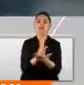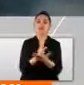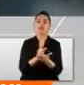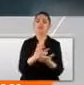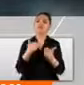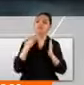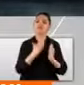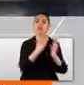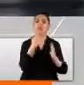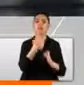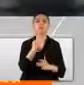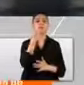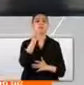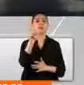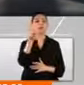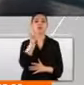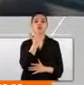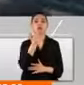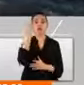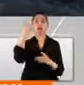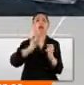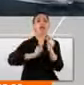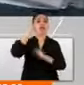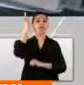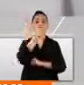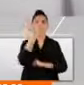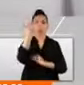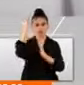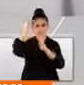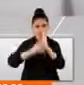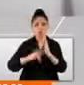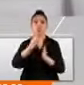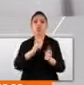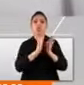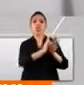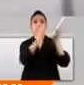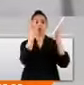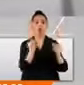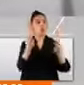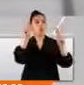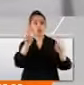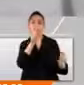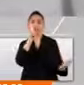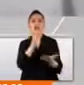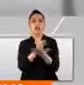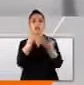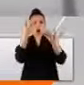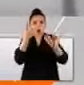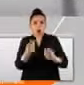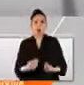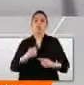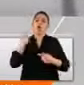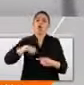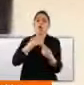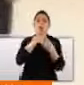2023 yılında enflasyonu %5'e indirmek ve bu seviyeyi kalıcı kılmak konusunda kararlı olduğumuzun